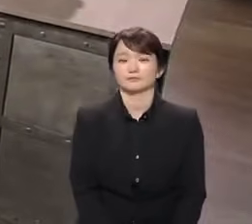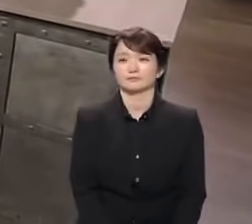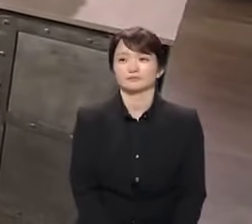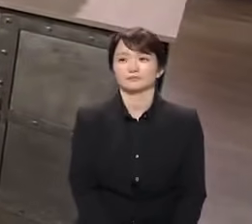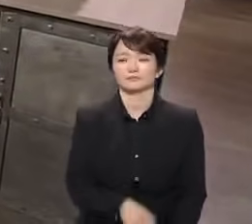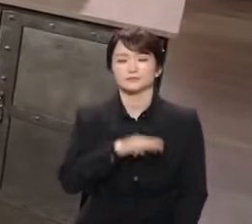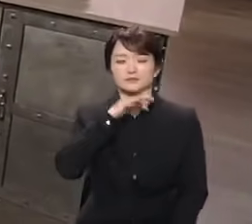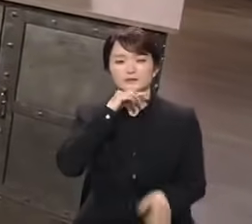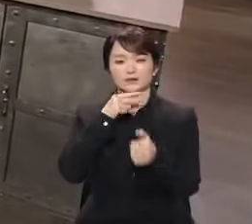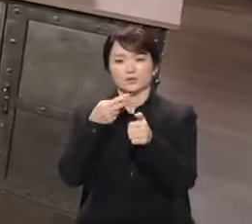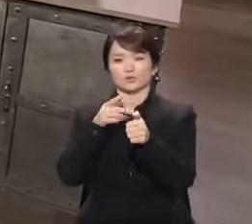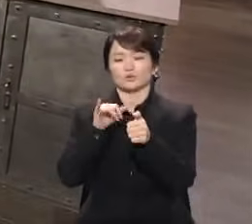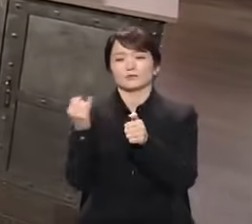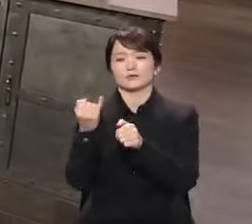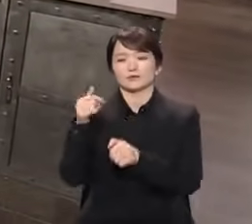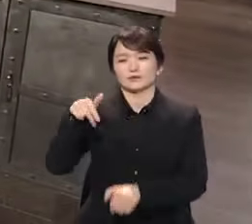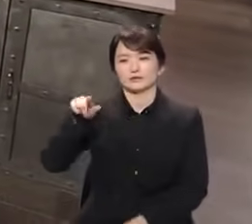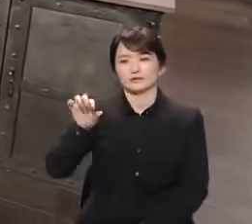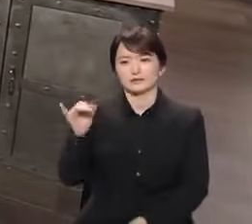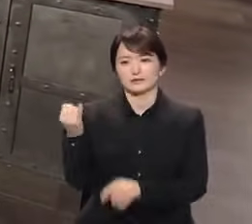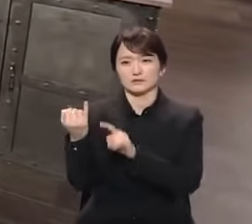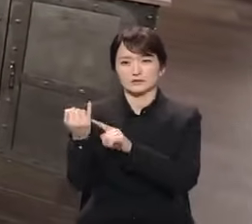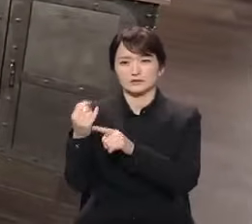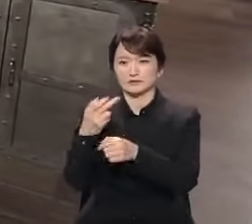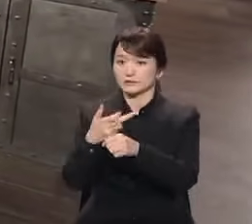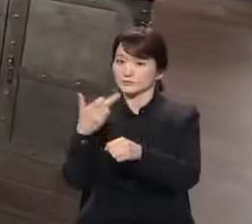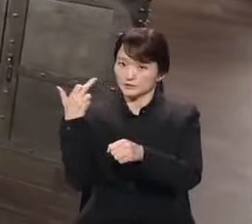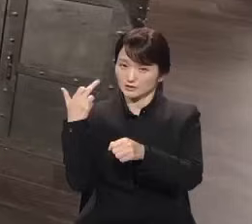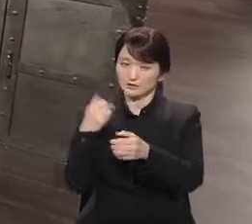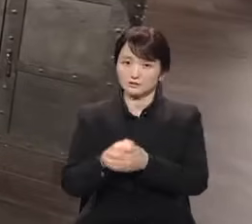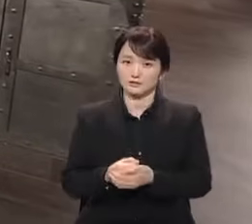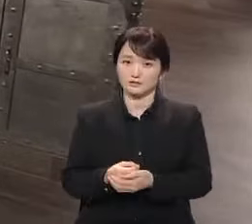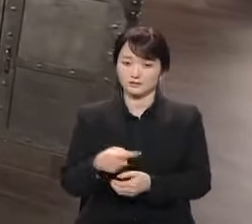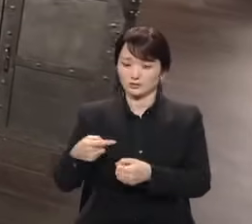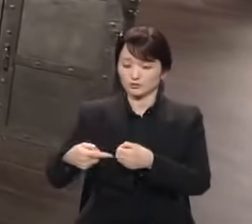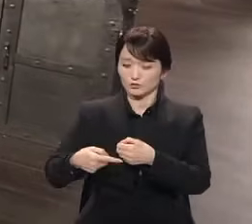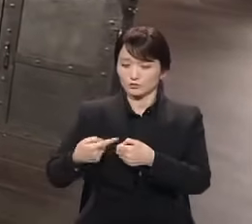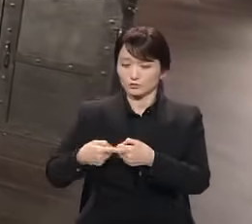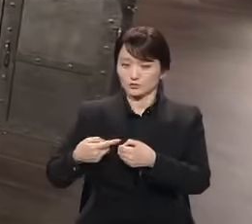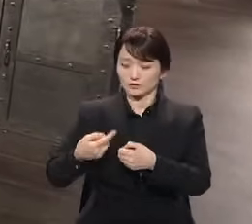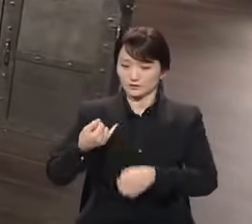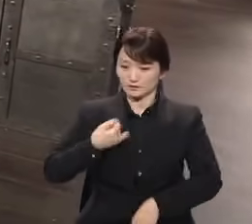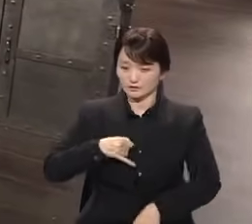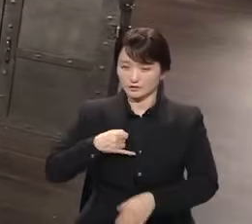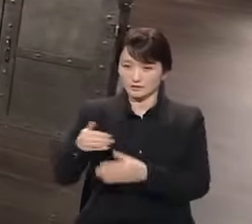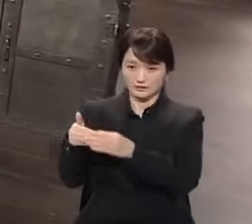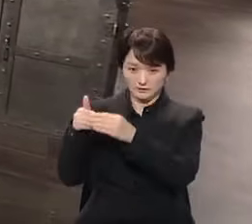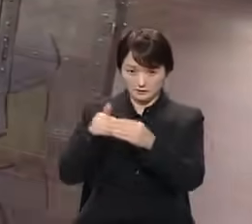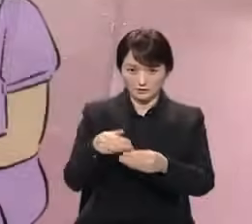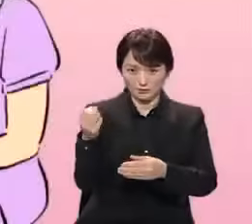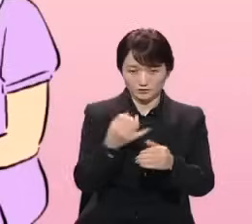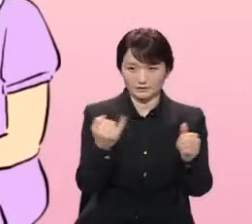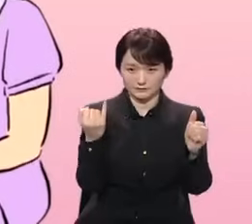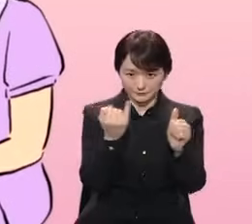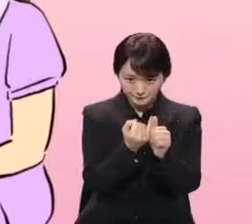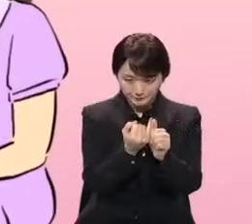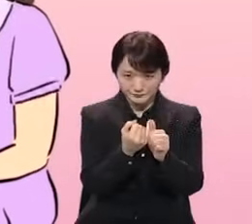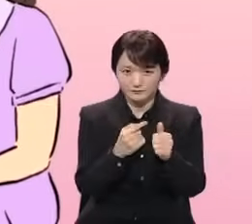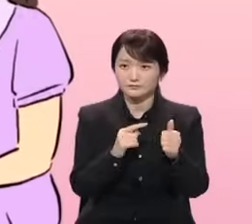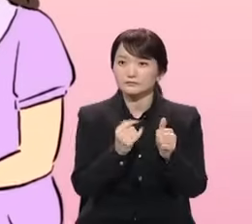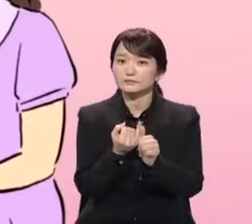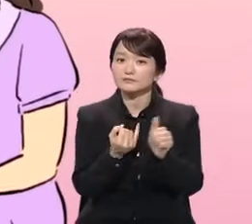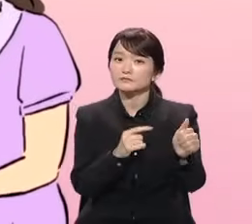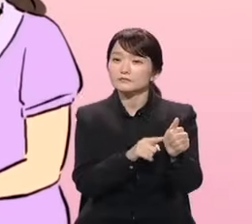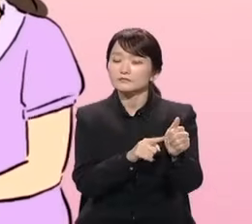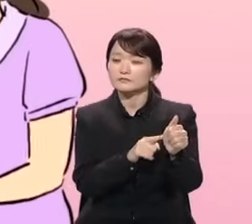제보자는 50대 여성 장모 씨입니다. 17년 전에 초등학생 딸을 데리고 재혼을 했고요. 남편 역시도 50대인데 그 재혼할